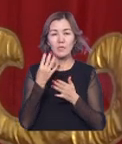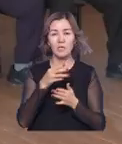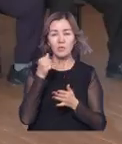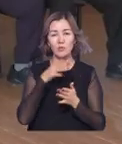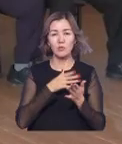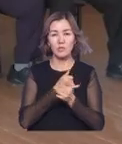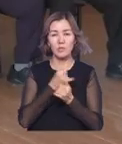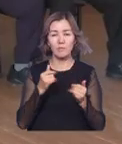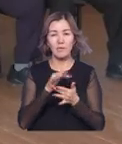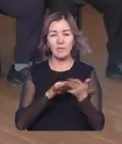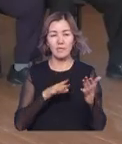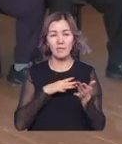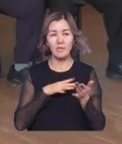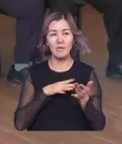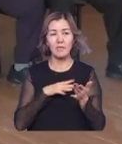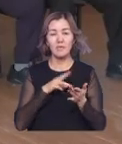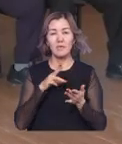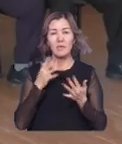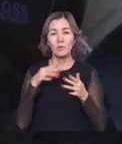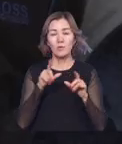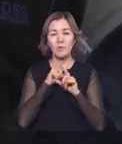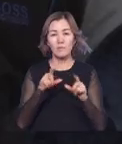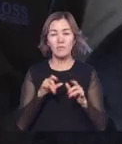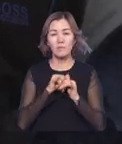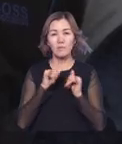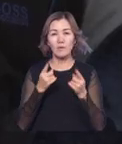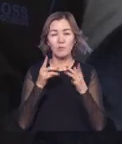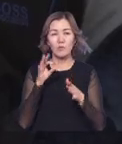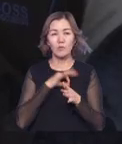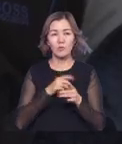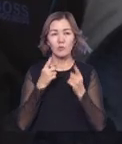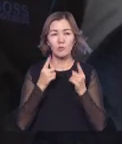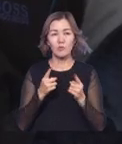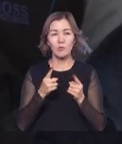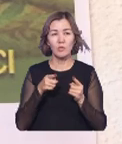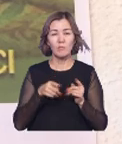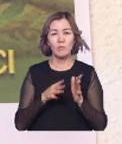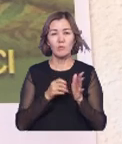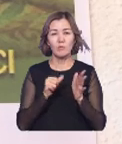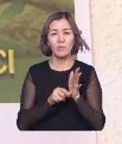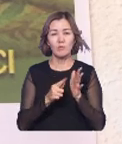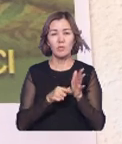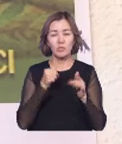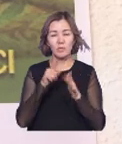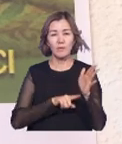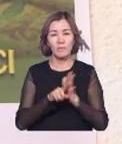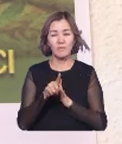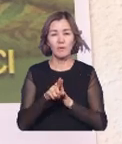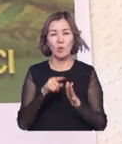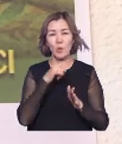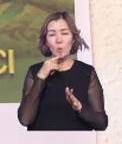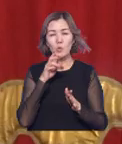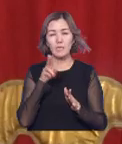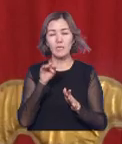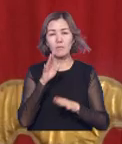бойы тынбай еңбек етті. Оның Қаракемер орта мектебінің дамуына қосқан үлесі зор. 1967 жылдан бастап мектепте орыс тілі